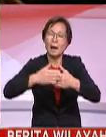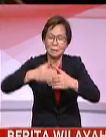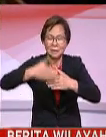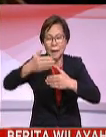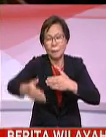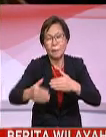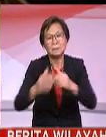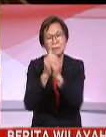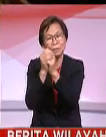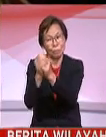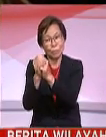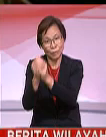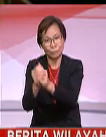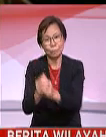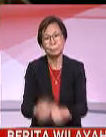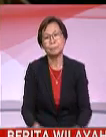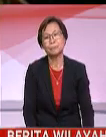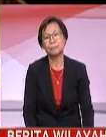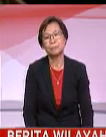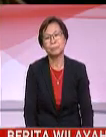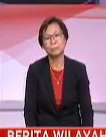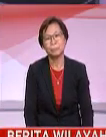Tahun Baru Cina.